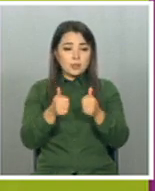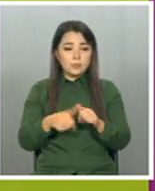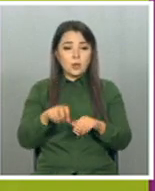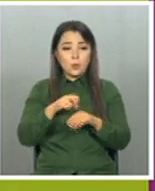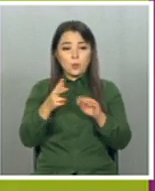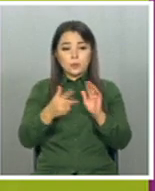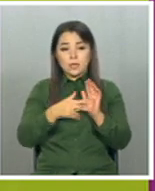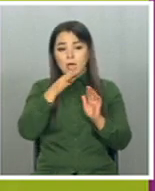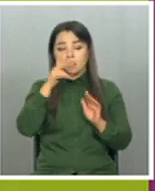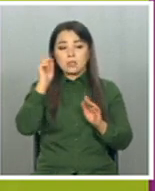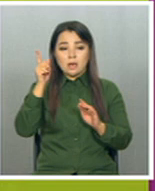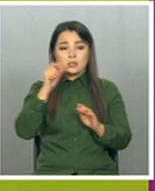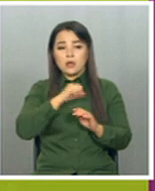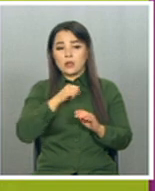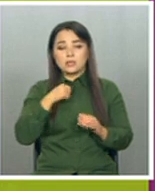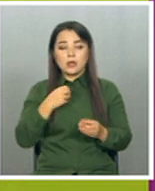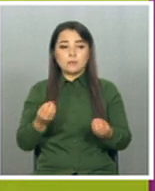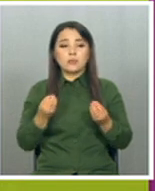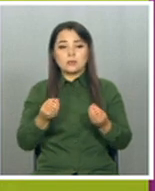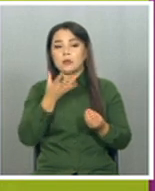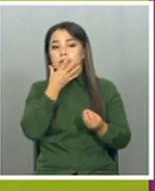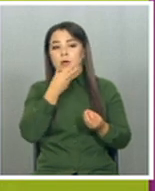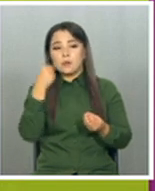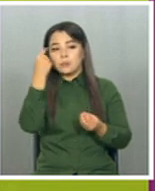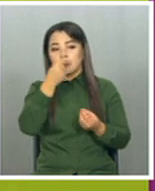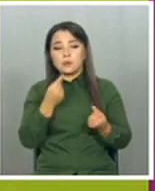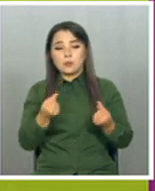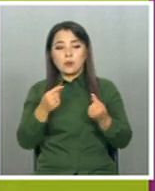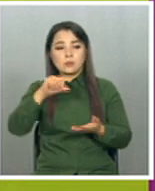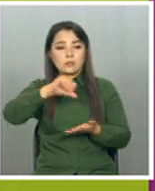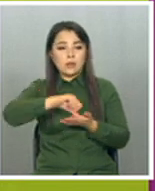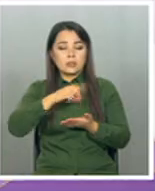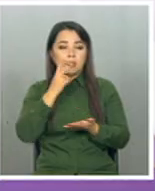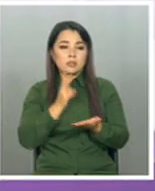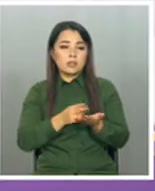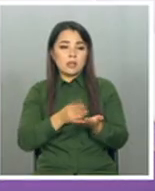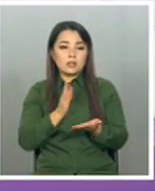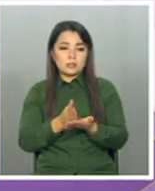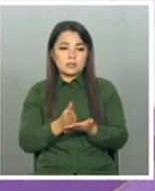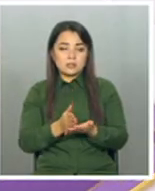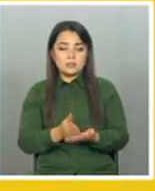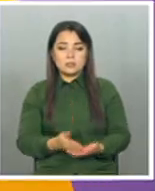18-ші ғасырдың ең көрнекті тұлғаларының бірі болғанын дәлелдейді.